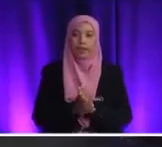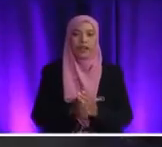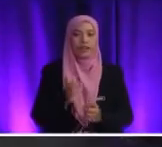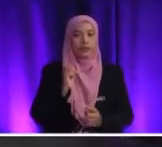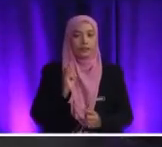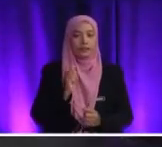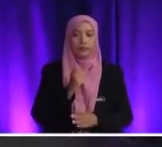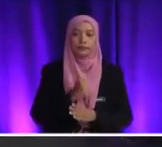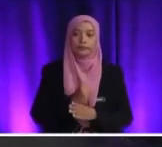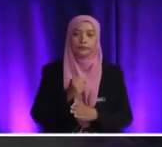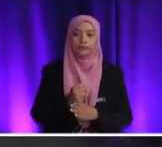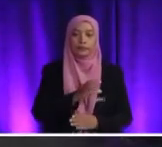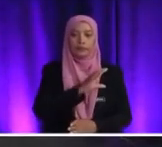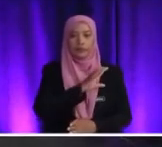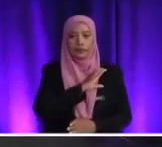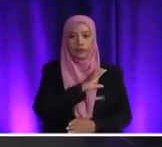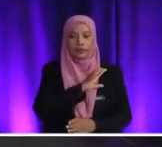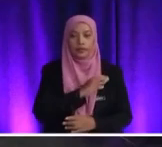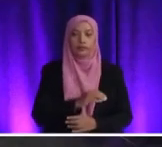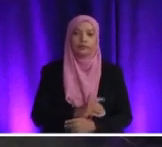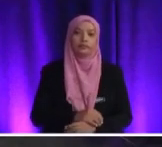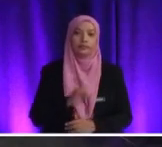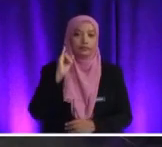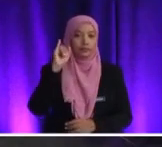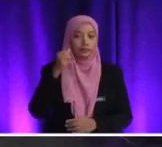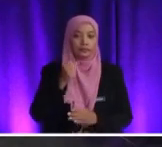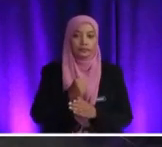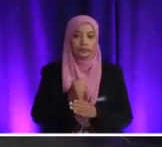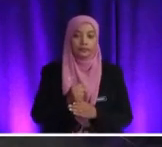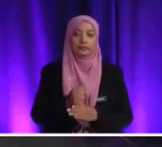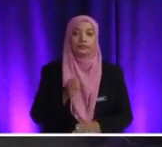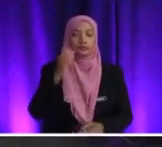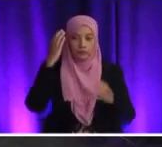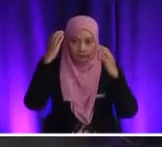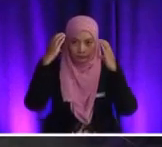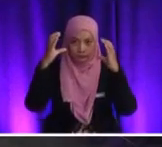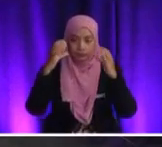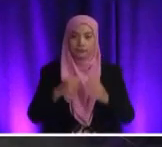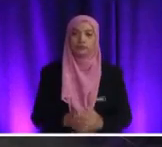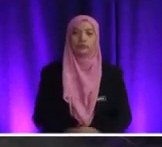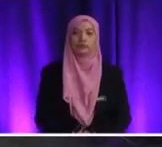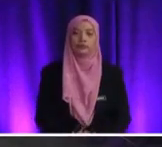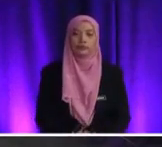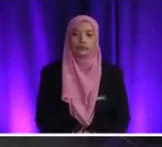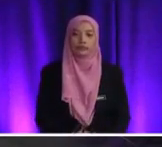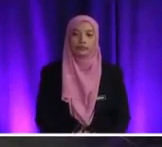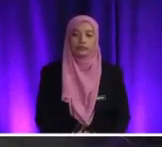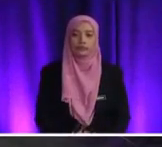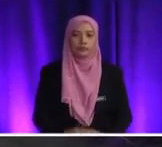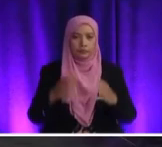Hai biji kopi jenggo eh sampai terkejut biji cerpenkita.com